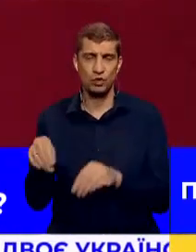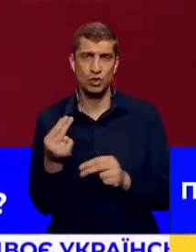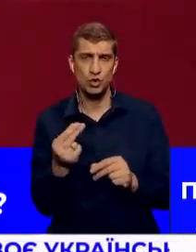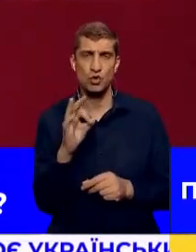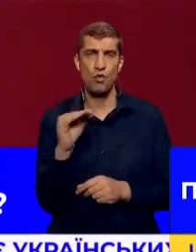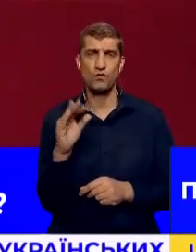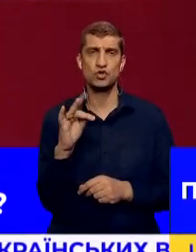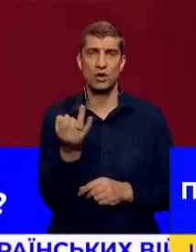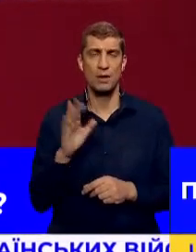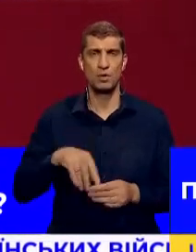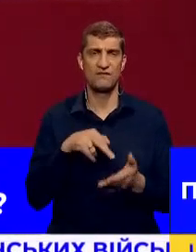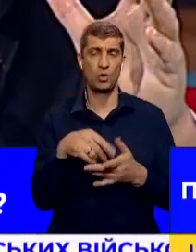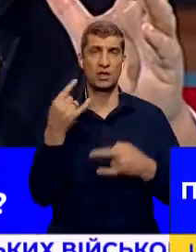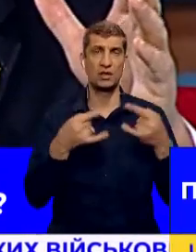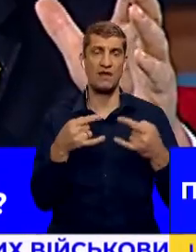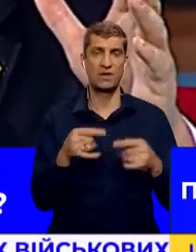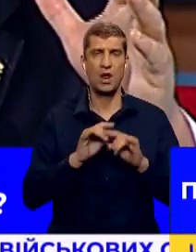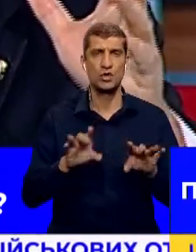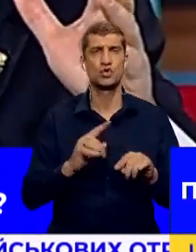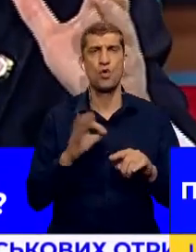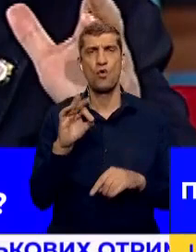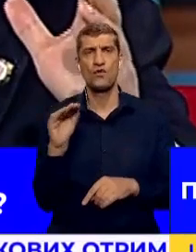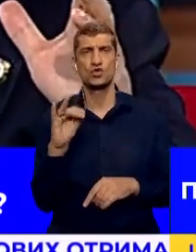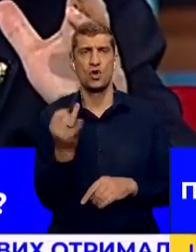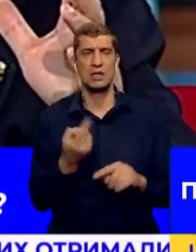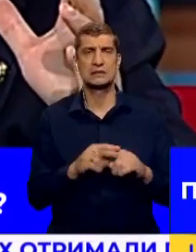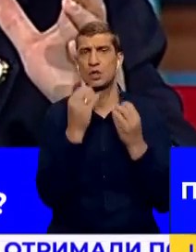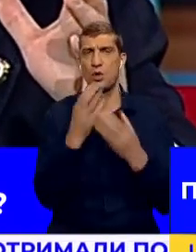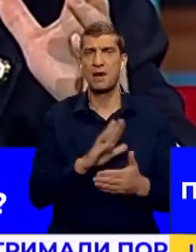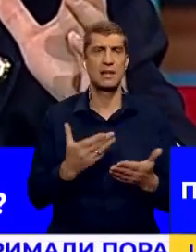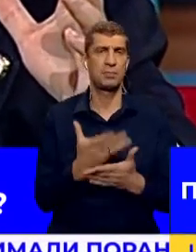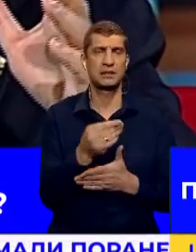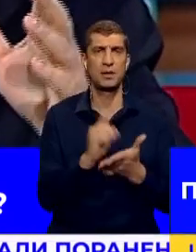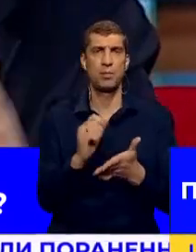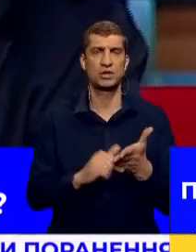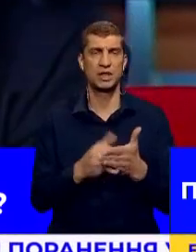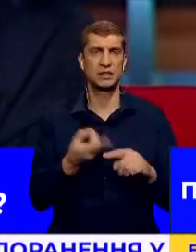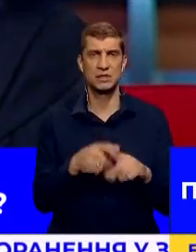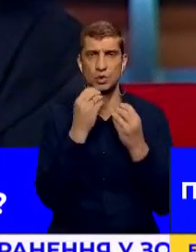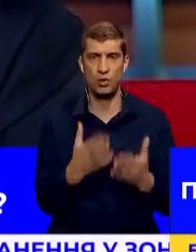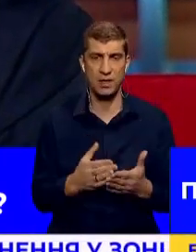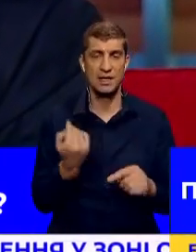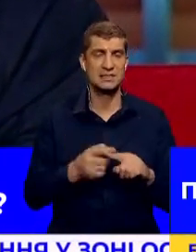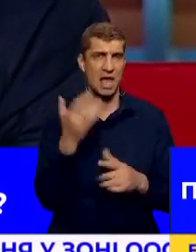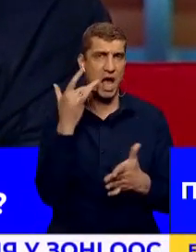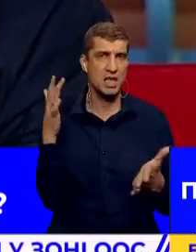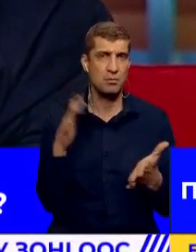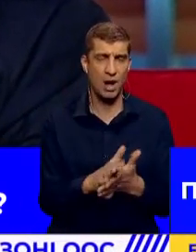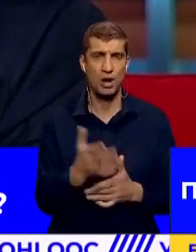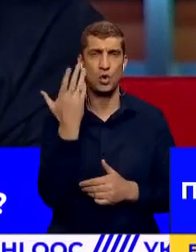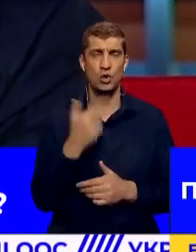і потім виходять на ефіри, розказують, що офшори – це добре, і не платить податки – це добре. Це ганьба,